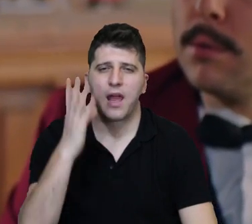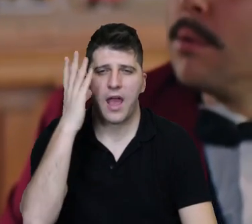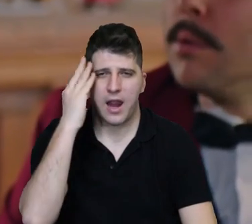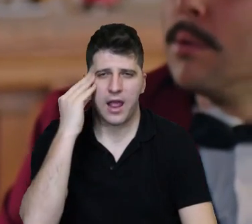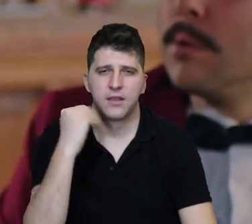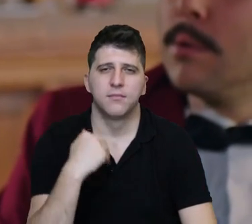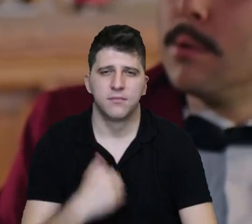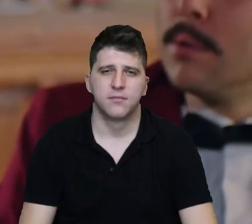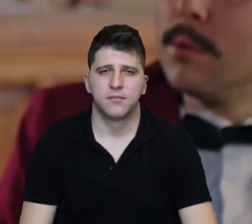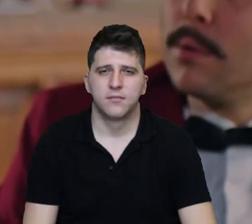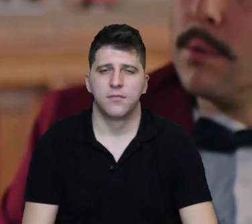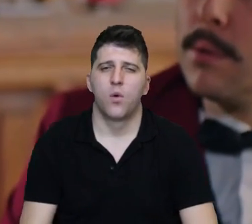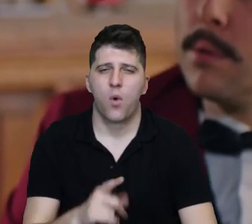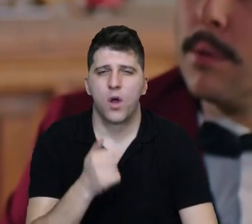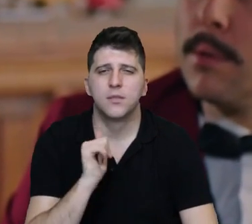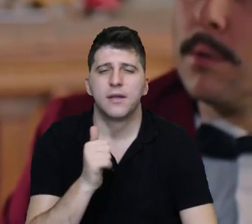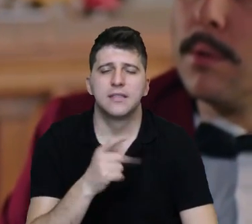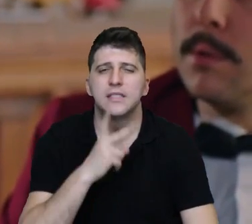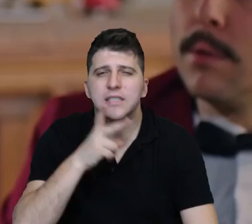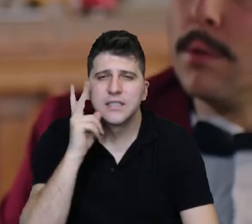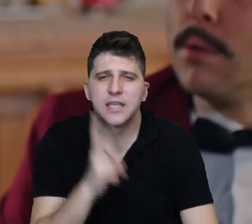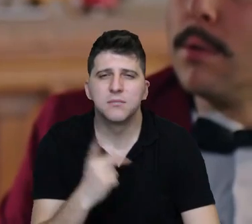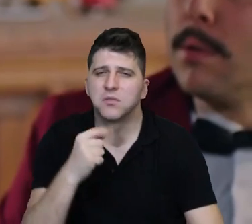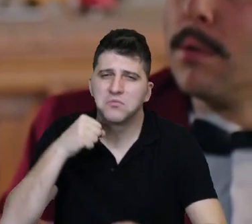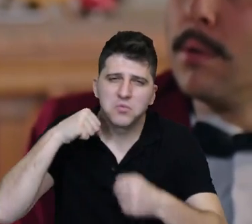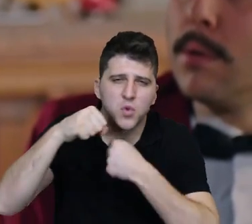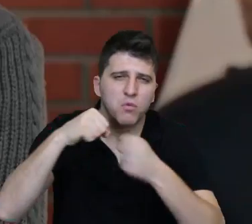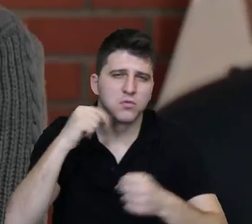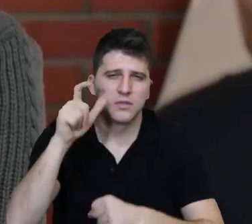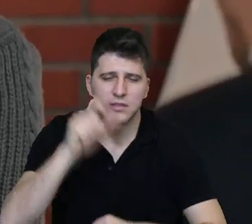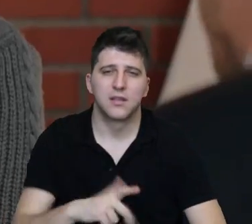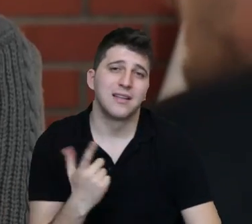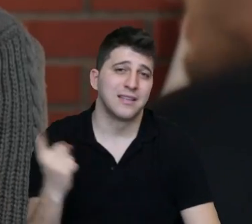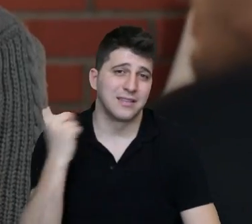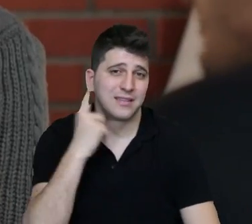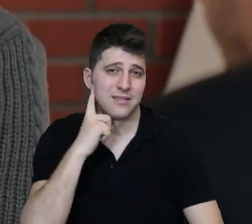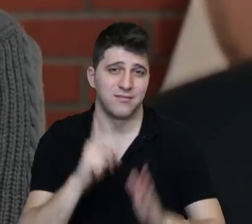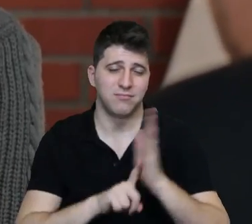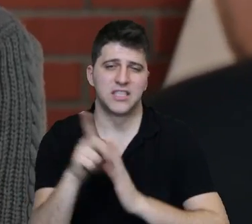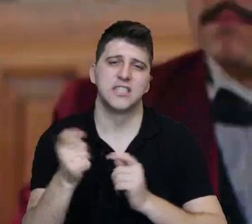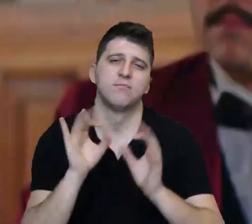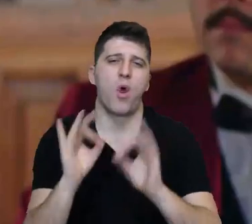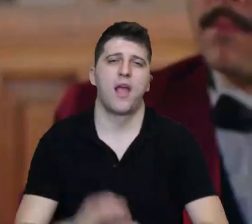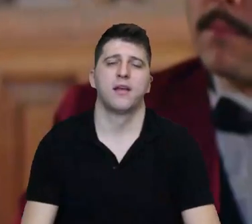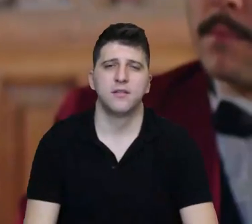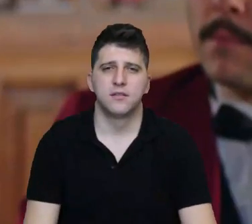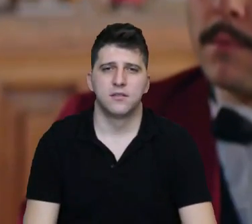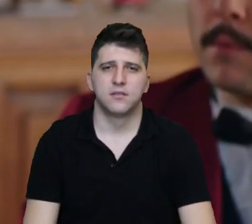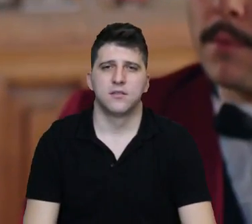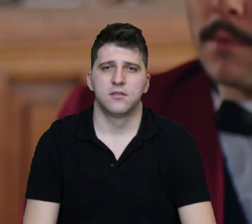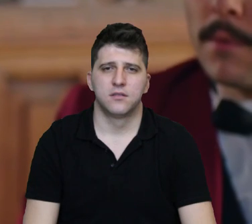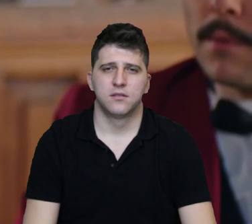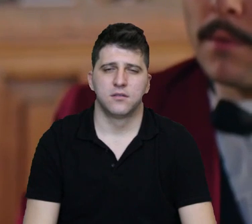Çitex. O zaman kesin vurdulu kırdılı bir şeyler çekecekler. Çünkü reyting rekorları kıran bütün işler böyle.